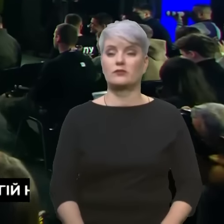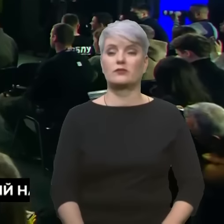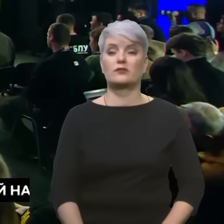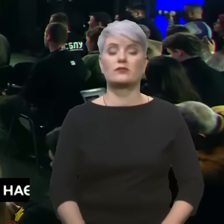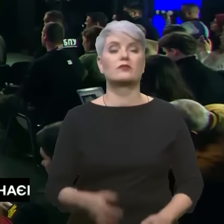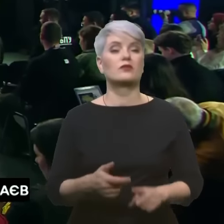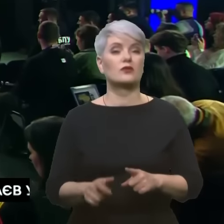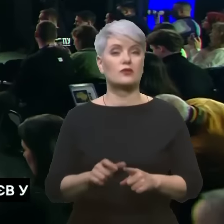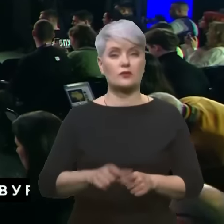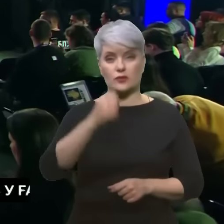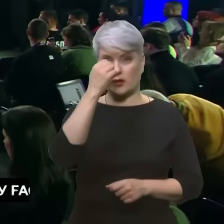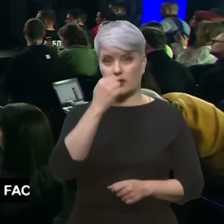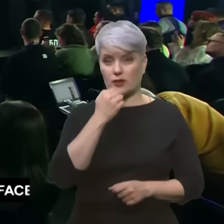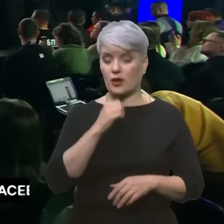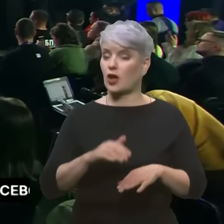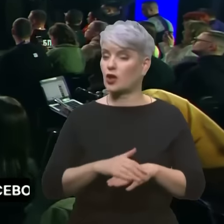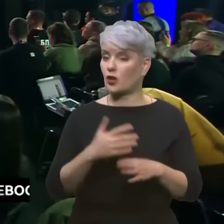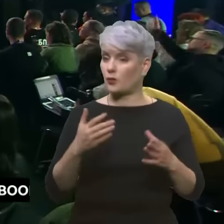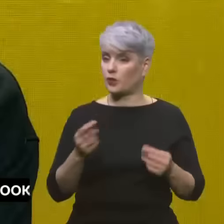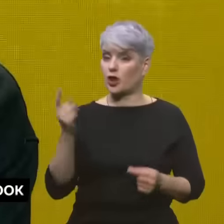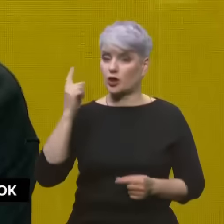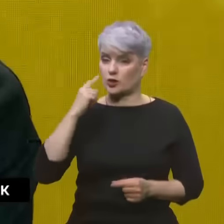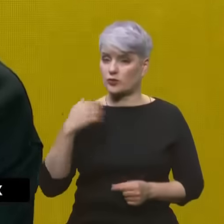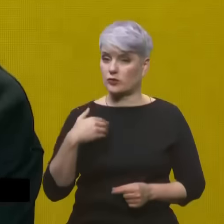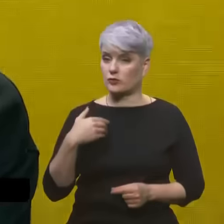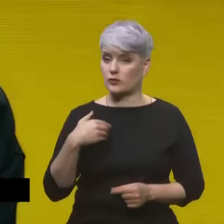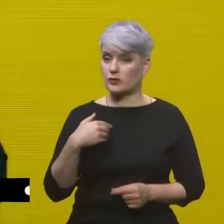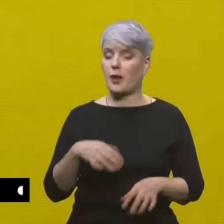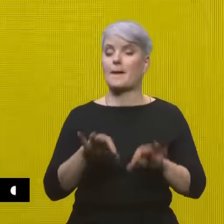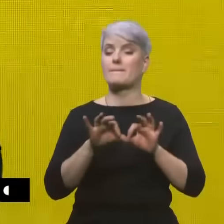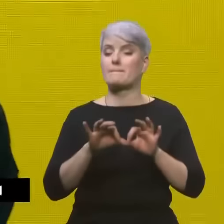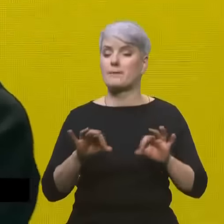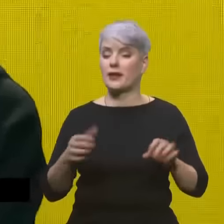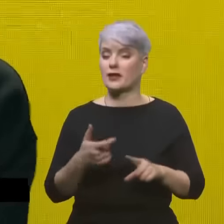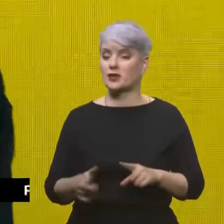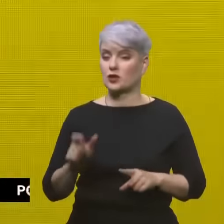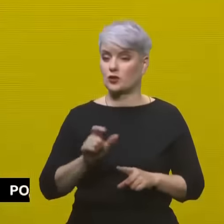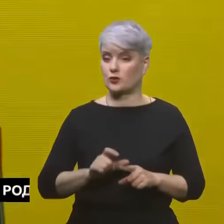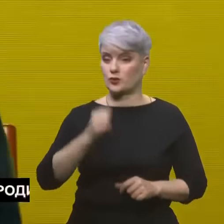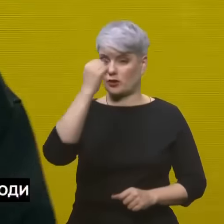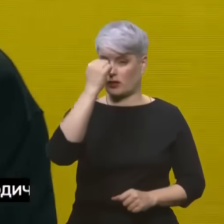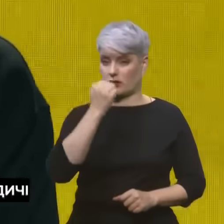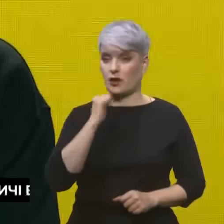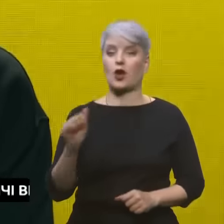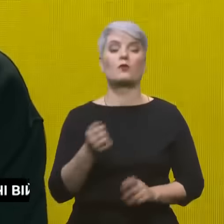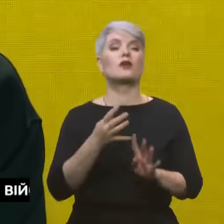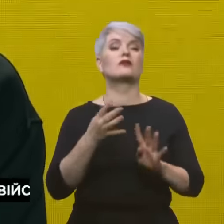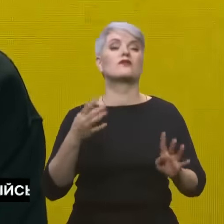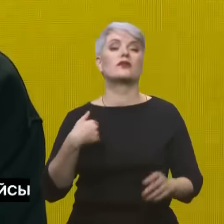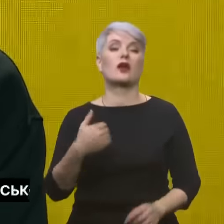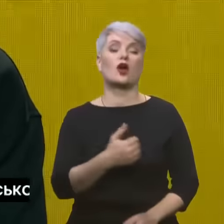Дуже дякую, доброго дня. Чи чути мене, я не знаю. Чути? Прекрасно, дуже дякую. Перш за все, я хочу